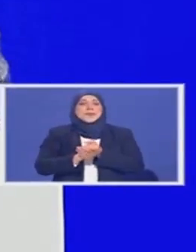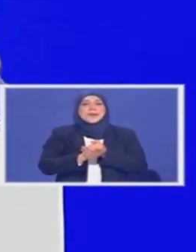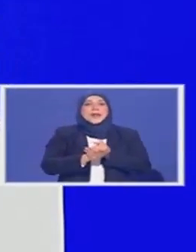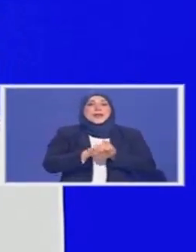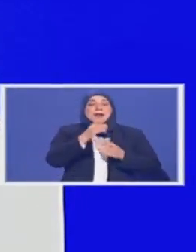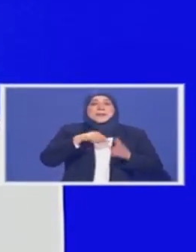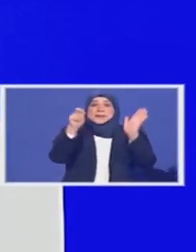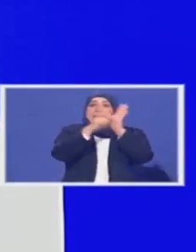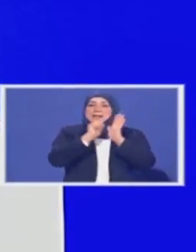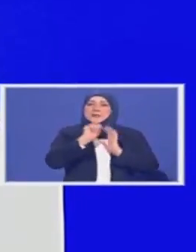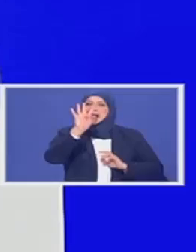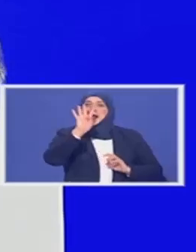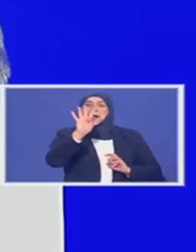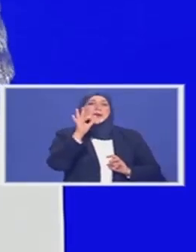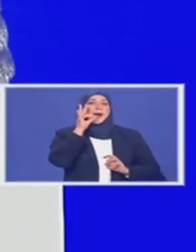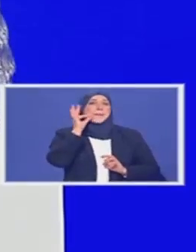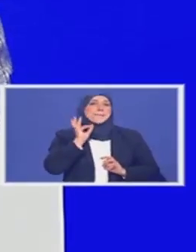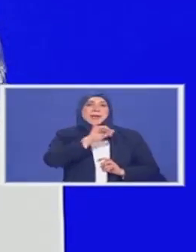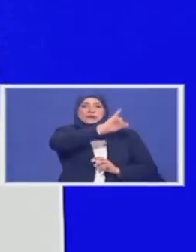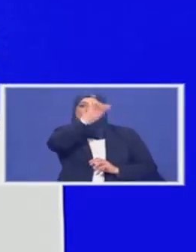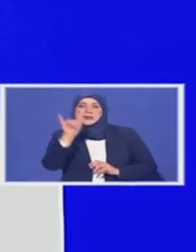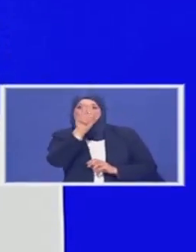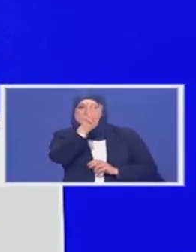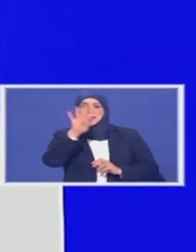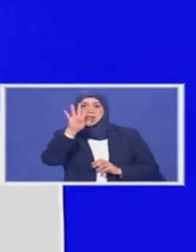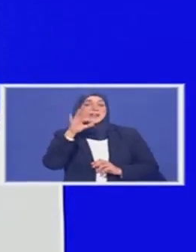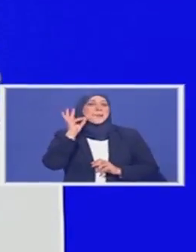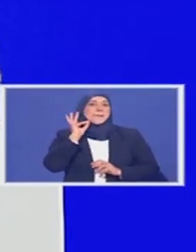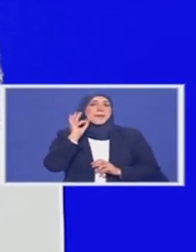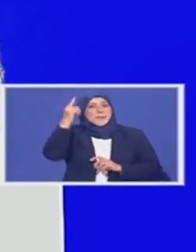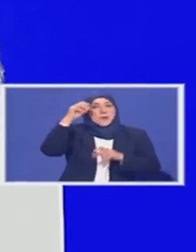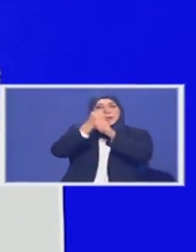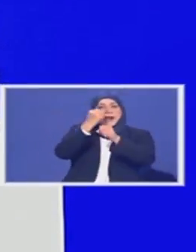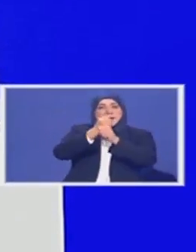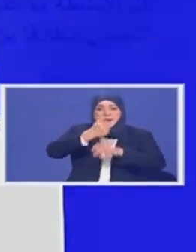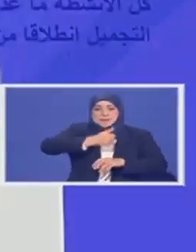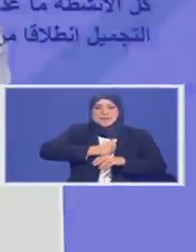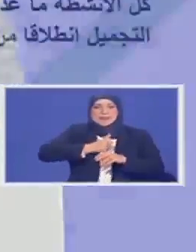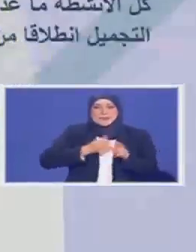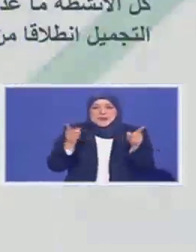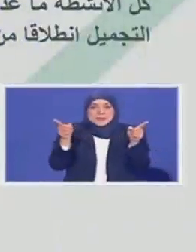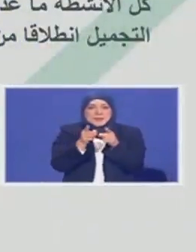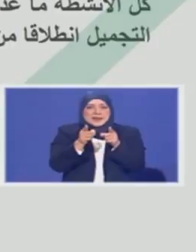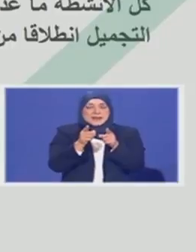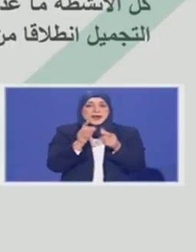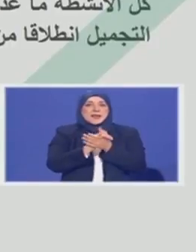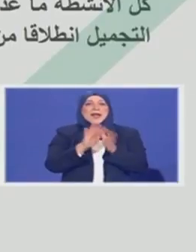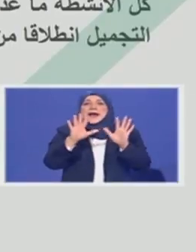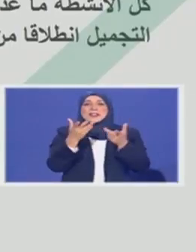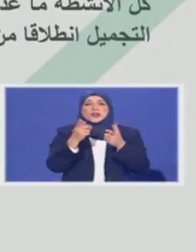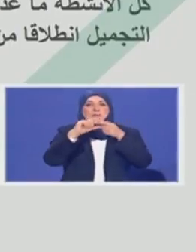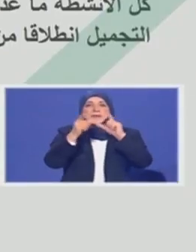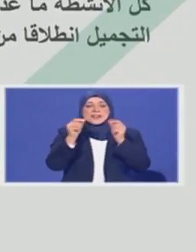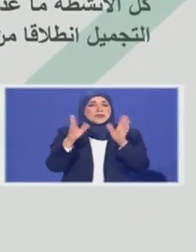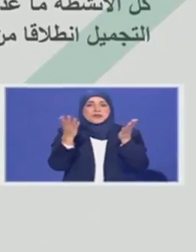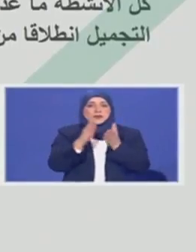من 4 ماي 24 ماي بالنسبة للمهن الصغرى، المعنية بالمرحلة الأولى عنا قلنا